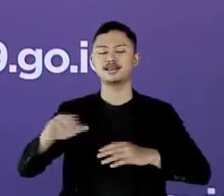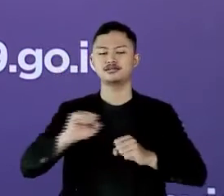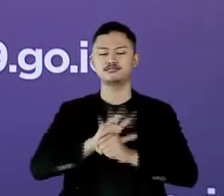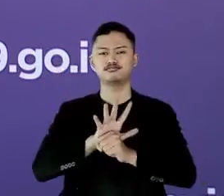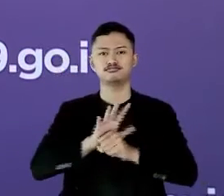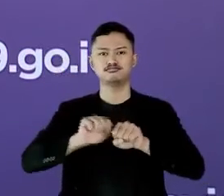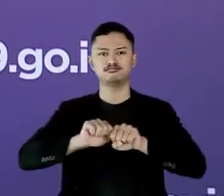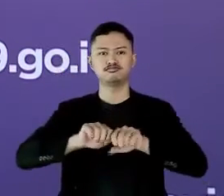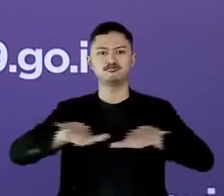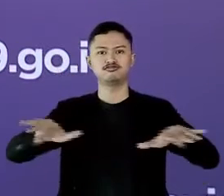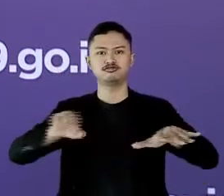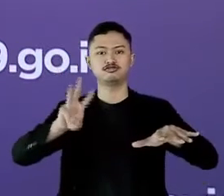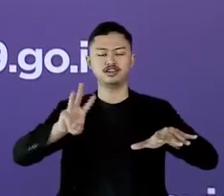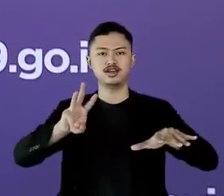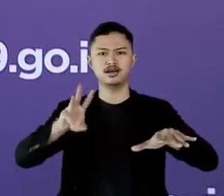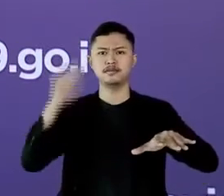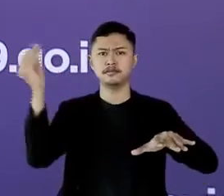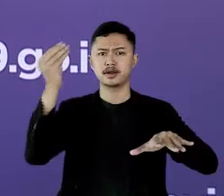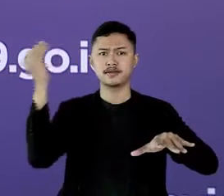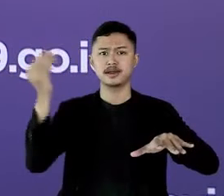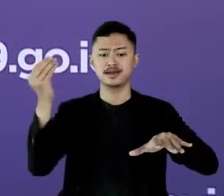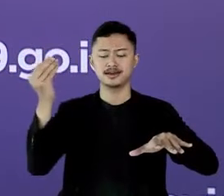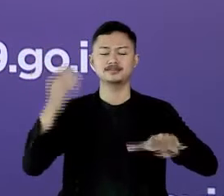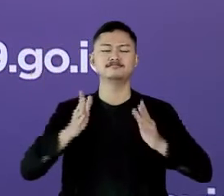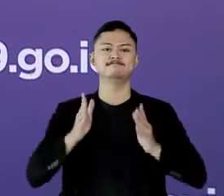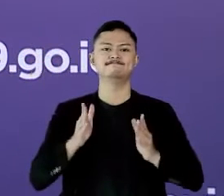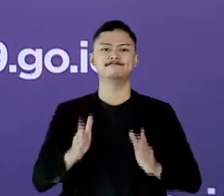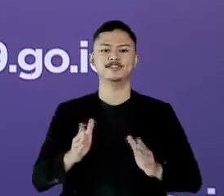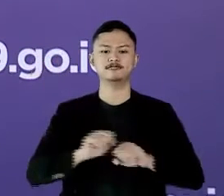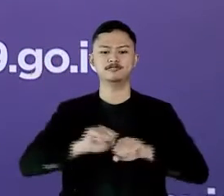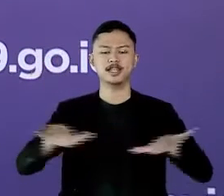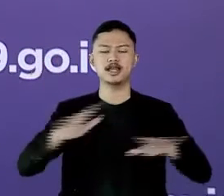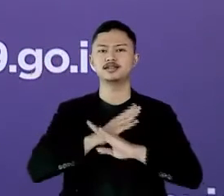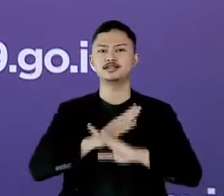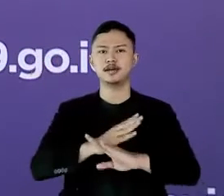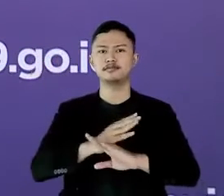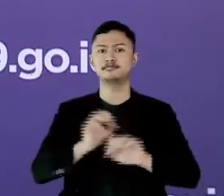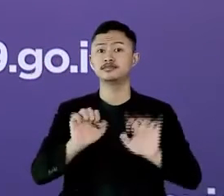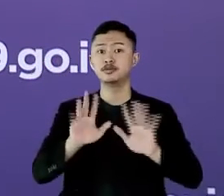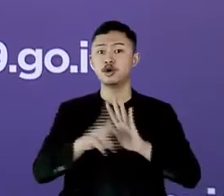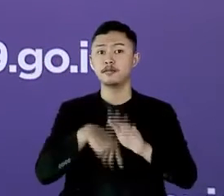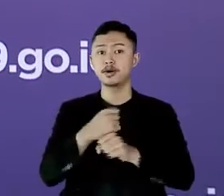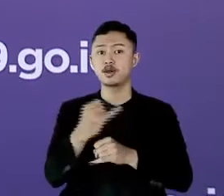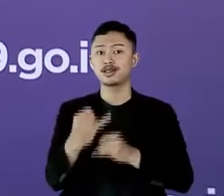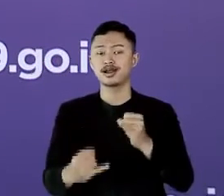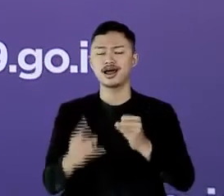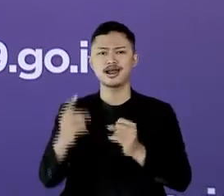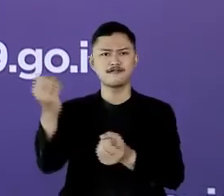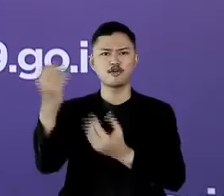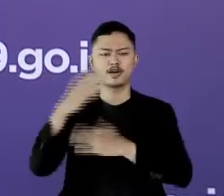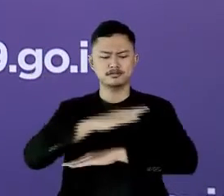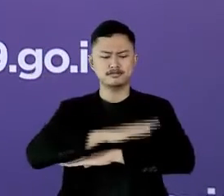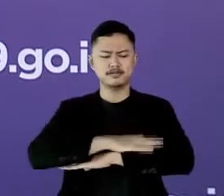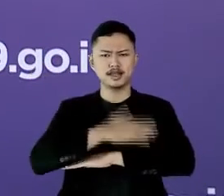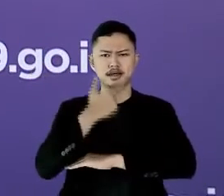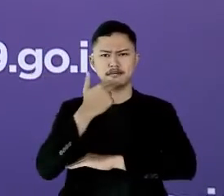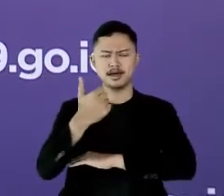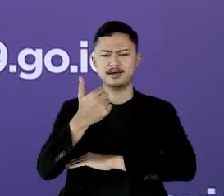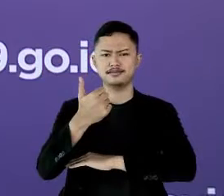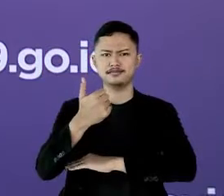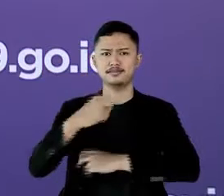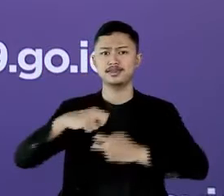ketiga, bijak bepergian, cegah penularan. 10 minggu terakhir ini kita kemudian mendengar kabar baik bahwa